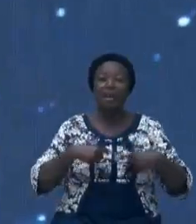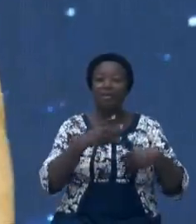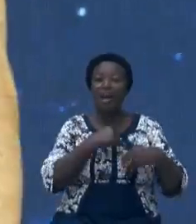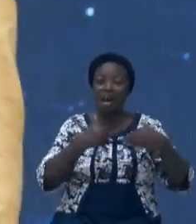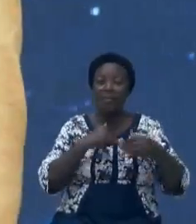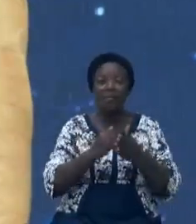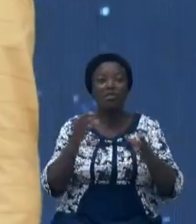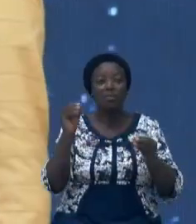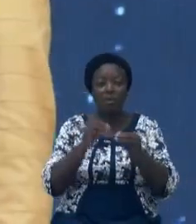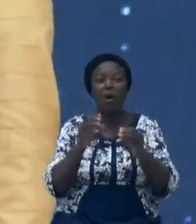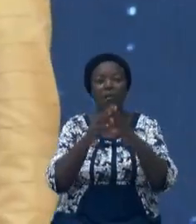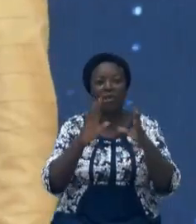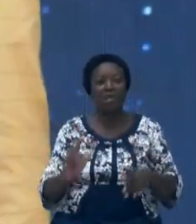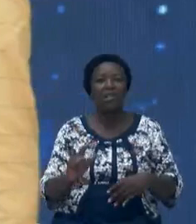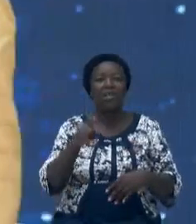dans l'abondance